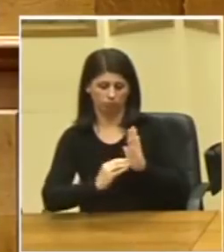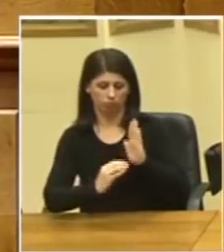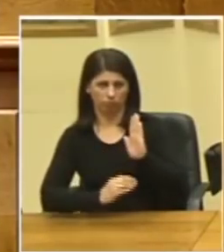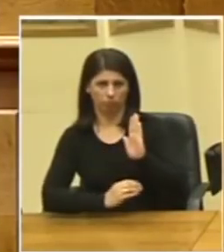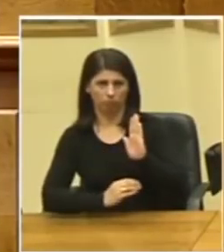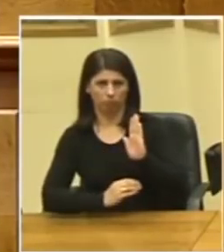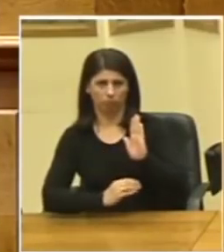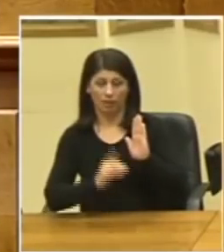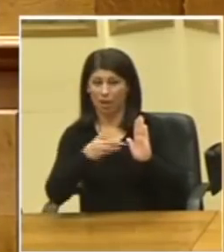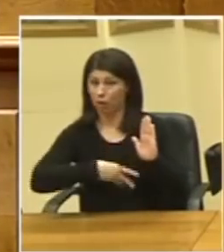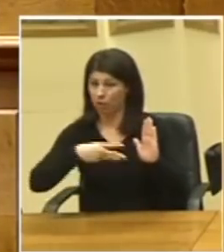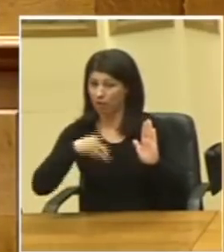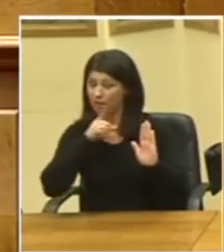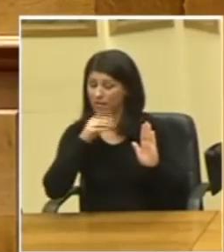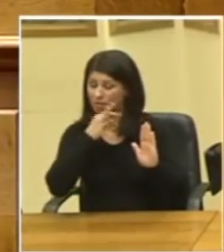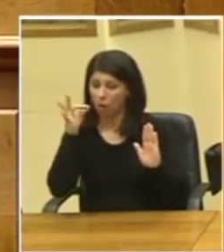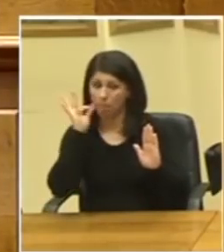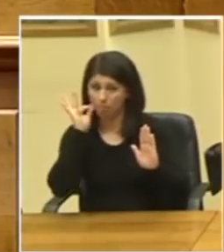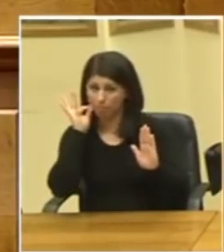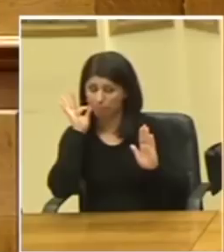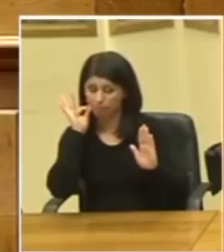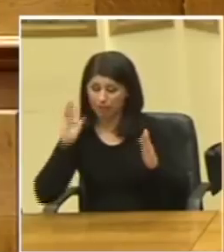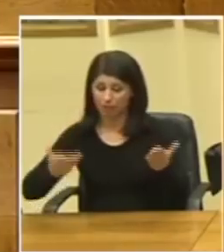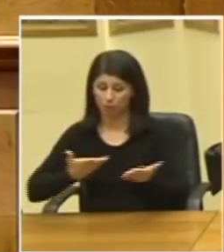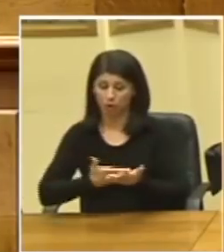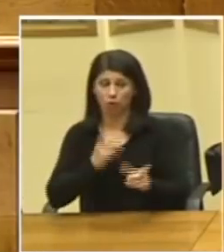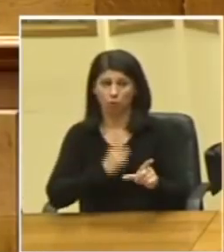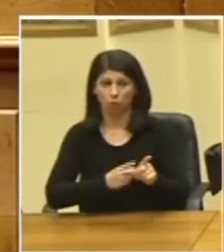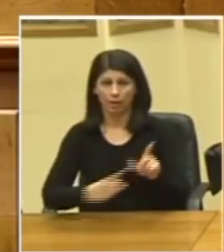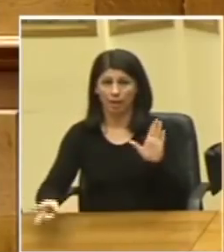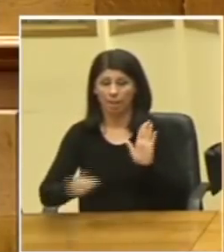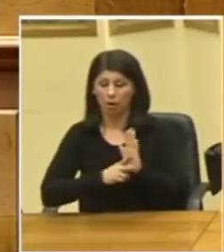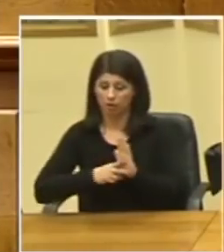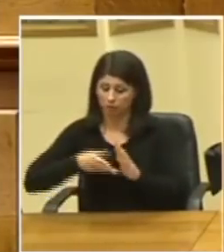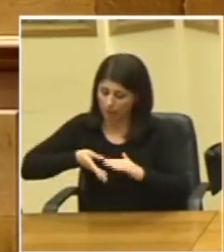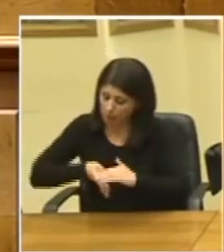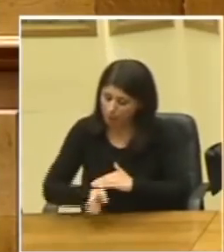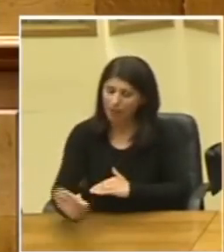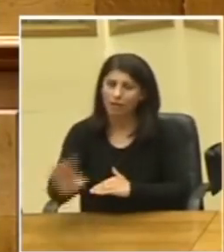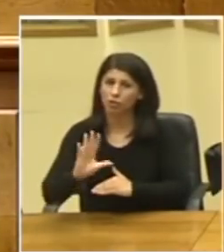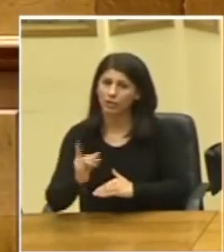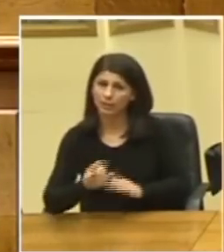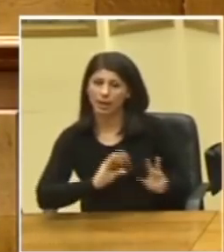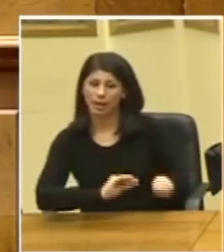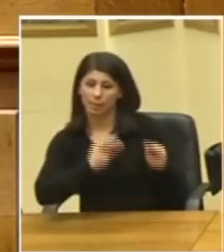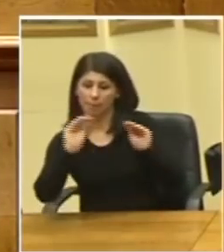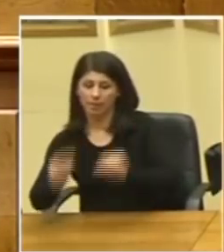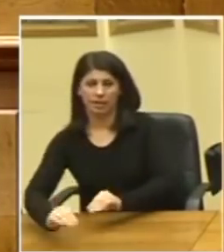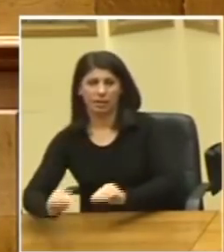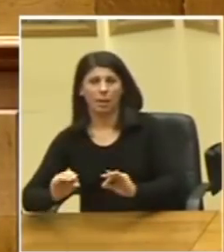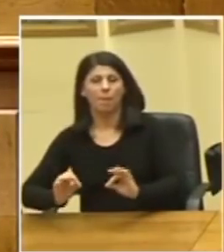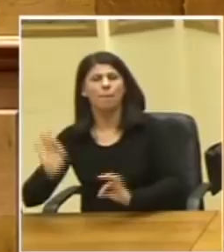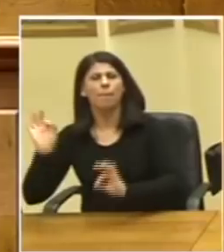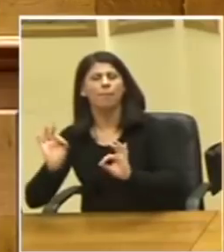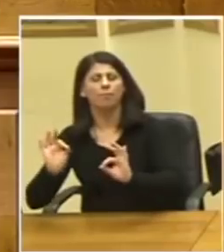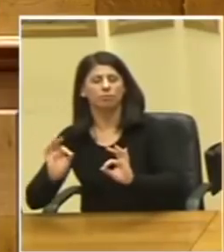του, στις προτάσεις του ΚΚΕ για απαγόρευση διέλευσης ή εγκατάστασης πυρηνικών και